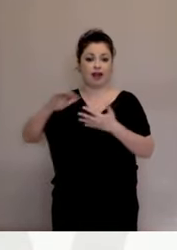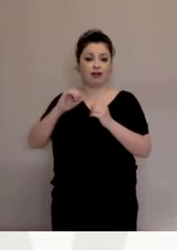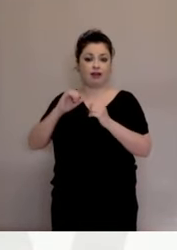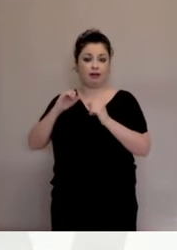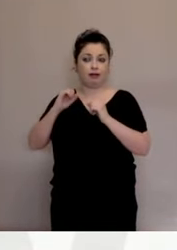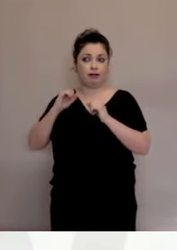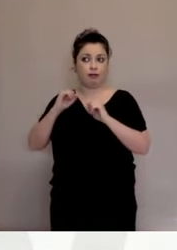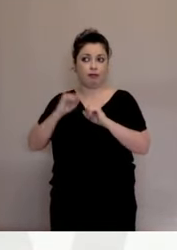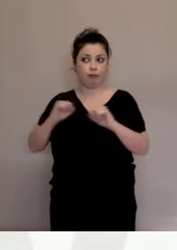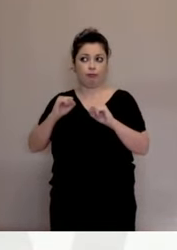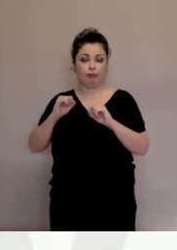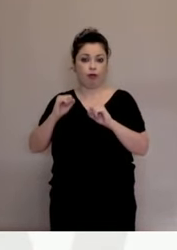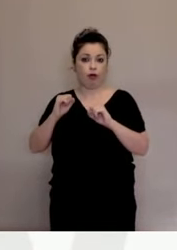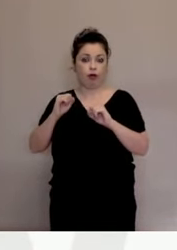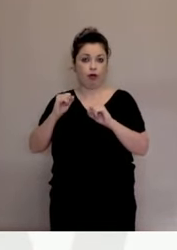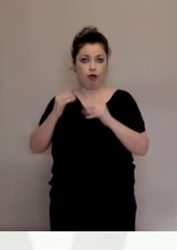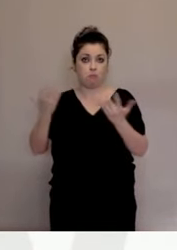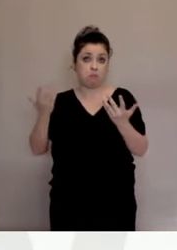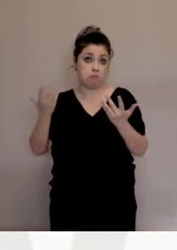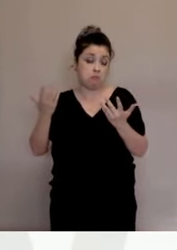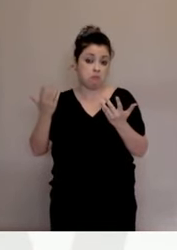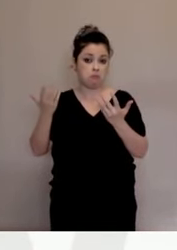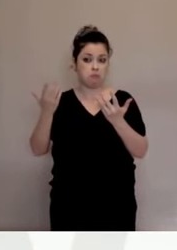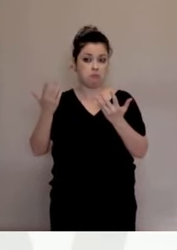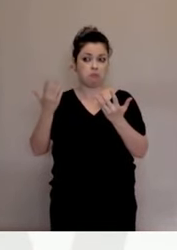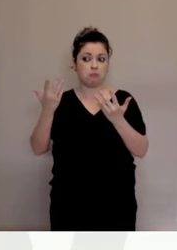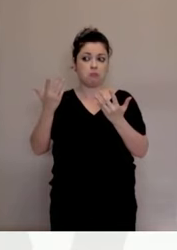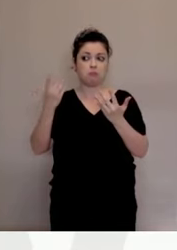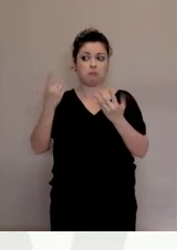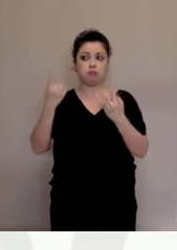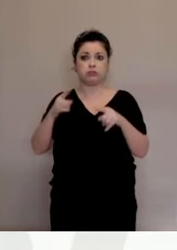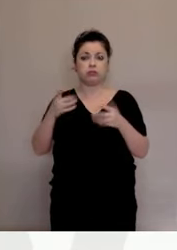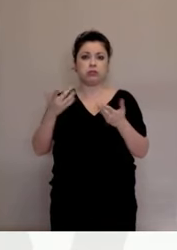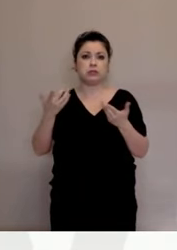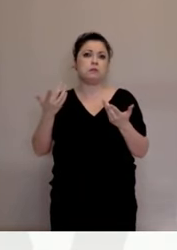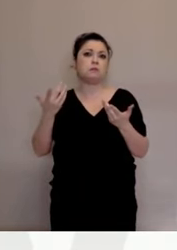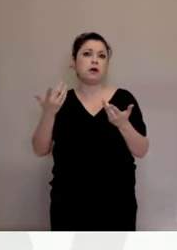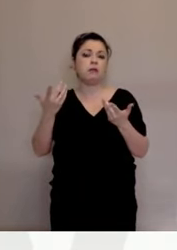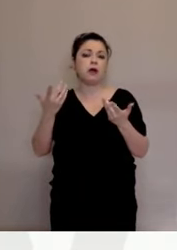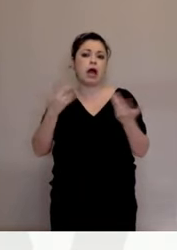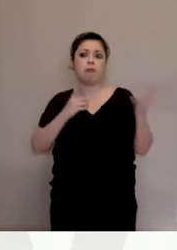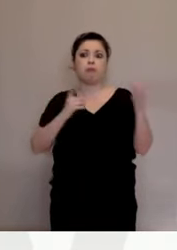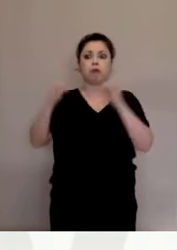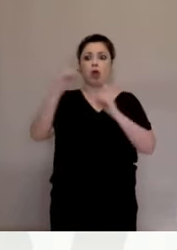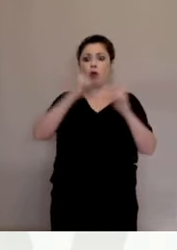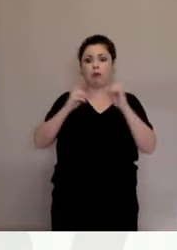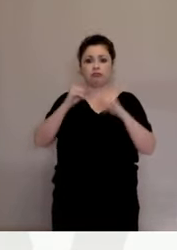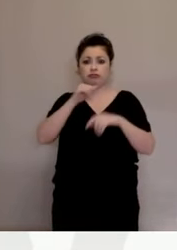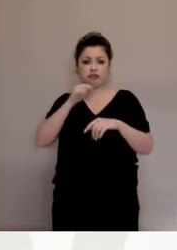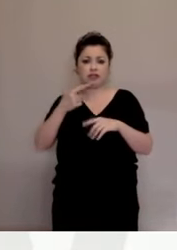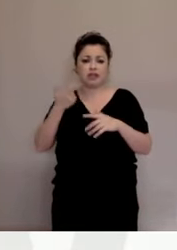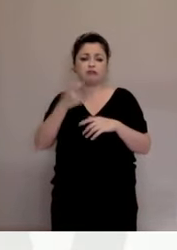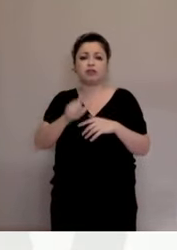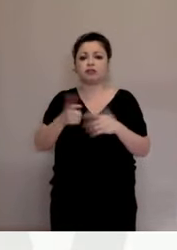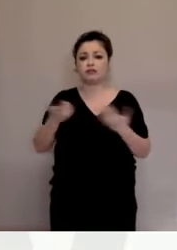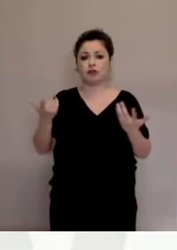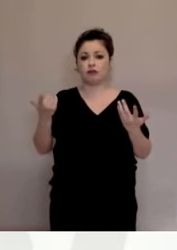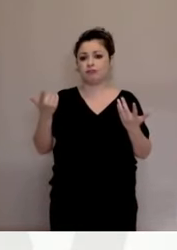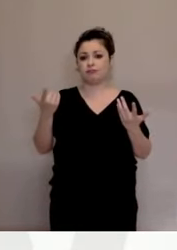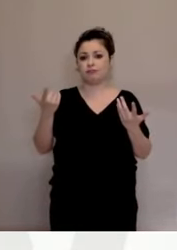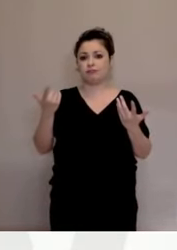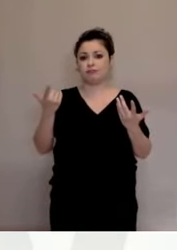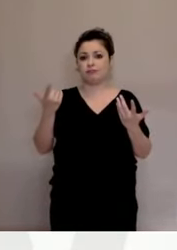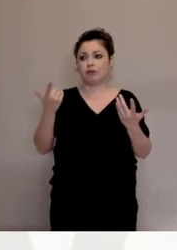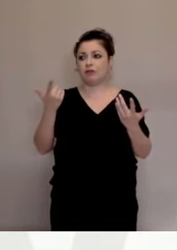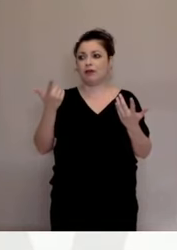Ma non sarebbe terribile, perché non c'è più nessuno per essere